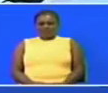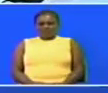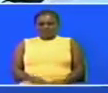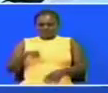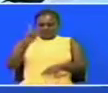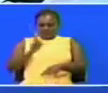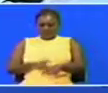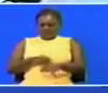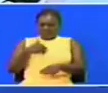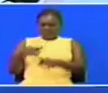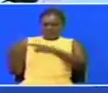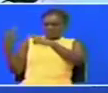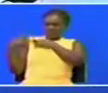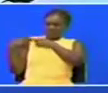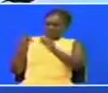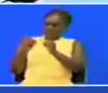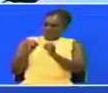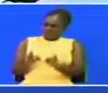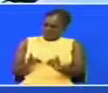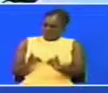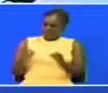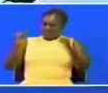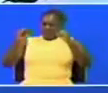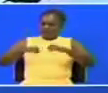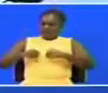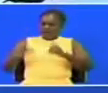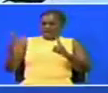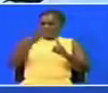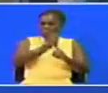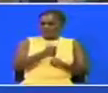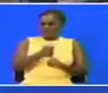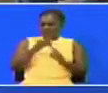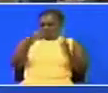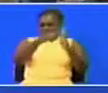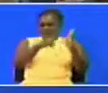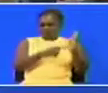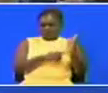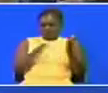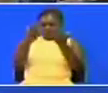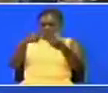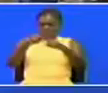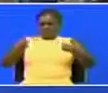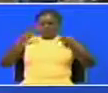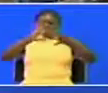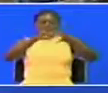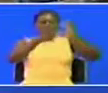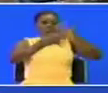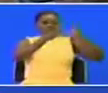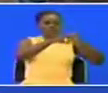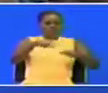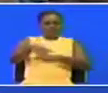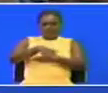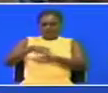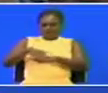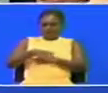Huku akiwa na jukumu la kuangalia iwapo NOC imeafikiana na matakwa ya kamati ya Olimpiki duniani, rais wa kamati ya Olimpiki Afrika Lasagna